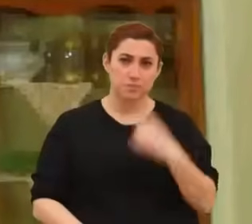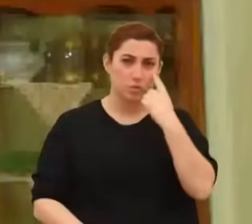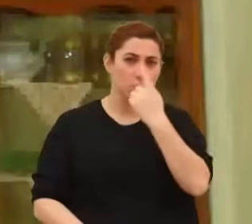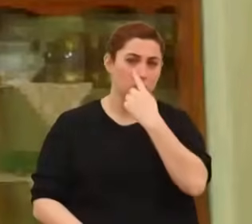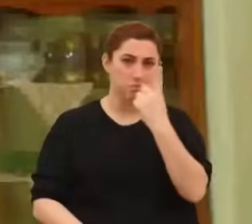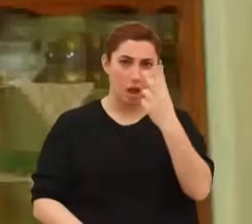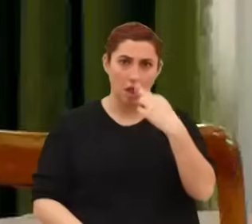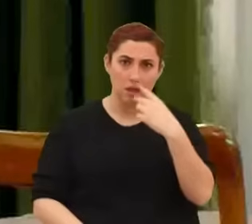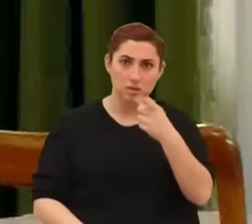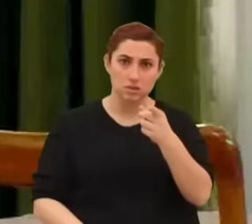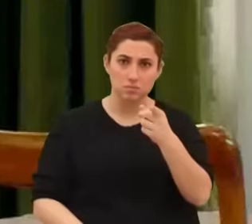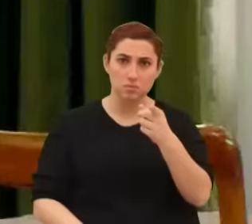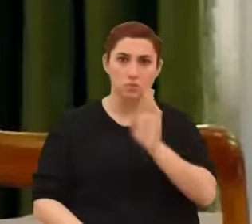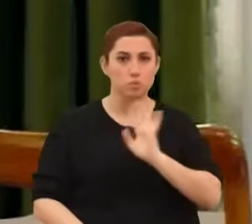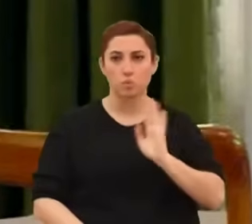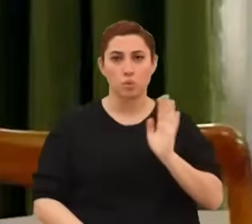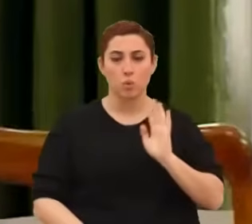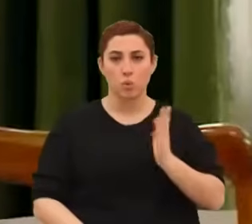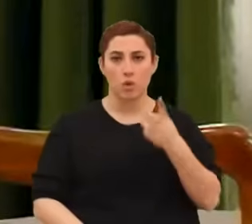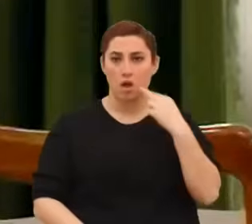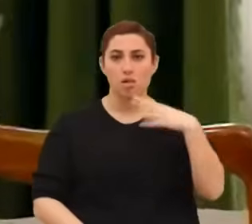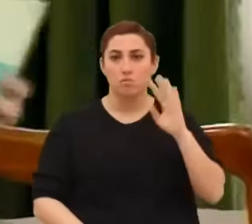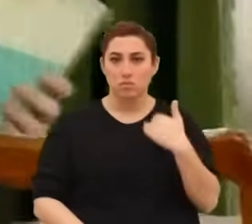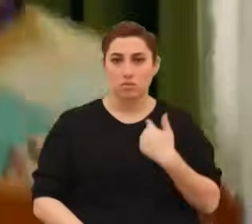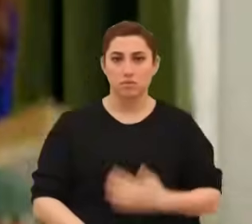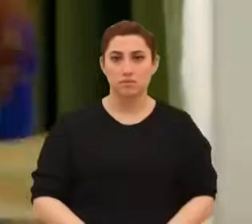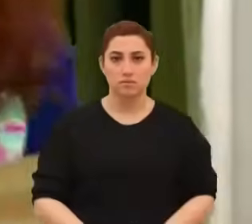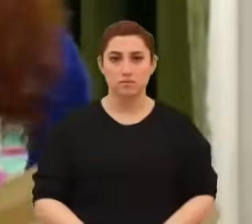Gözlerim hiç aldın mı sen? Yok, almadın.